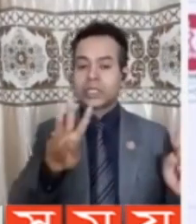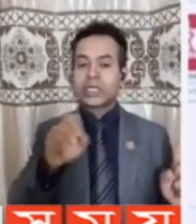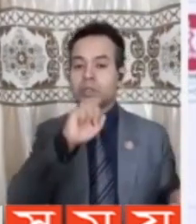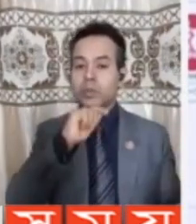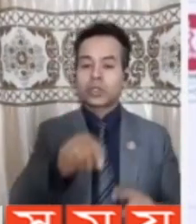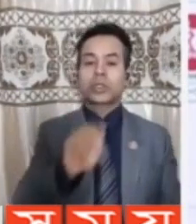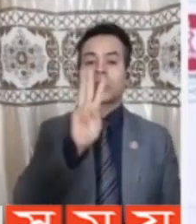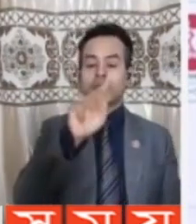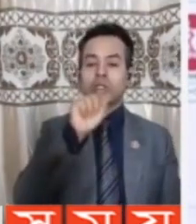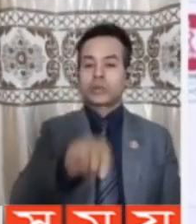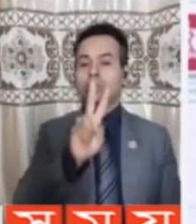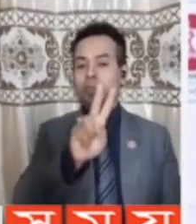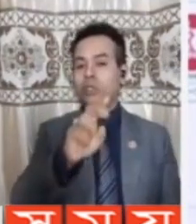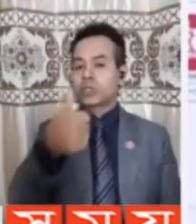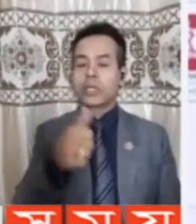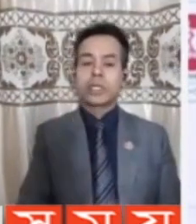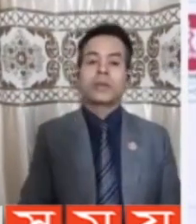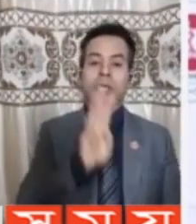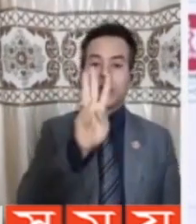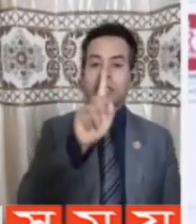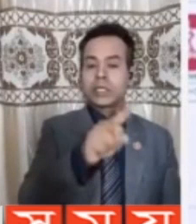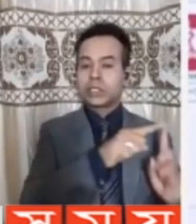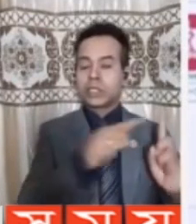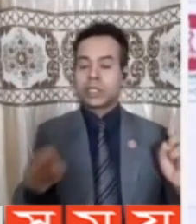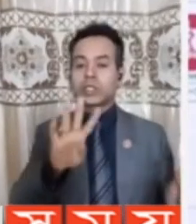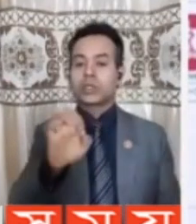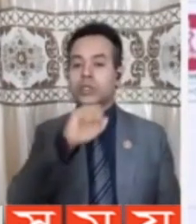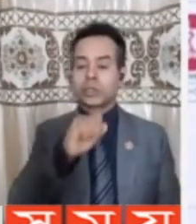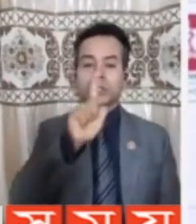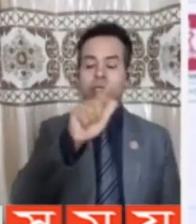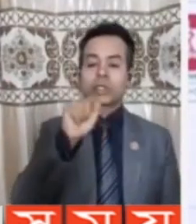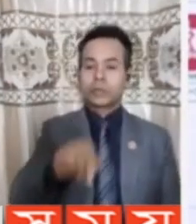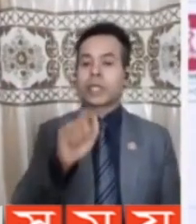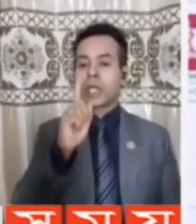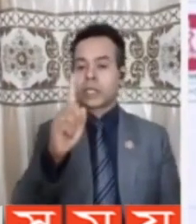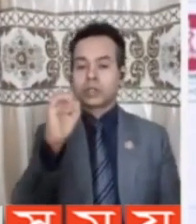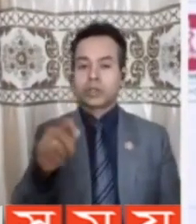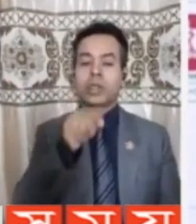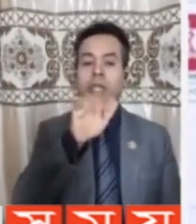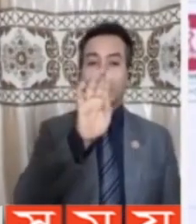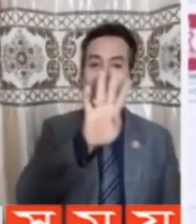3.26%, একত্রিশ থেকে 40 7.10%, একচল্লিশ থেকে 50